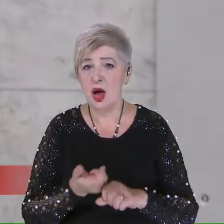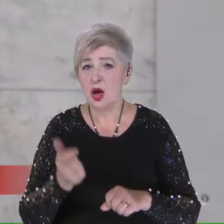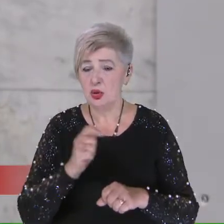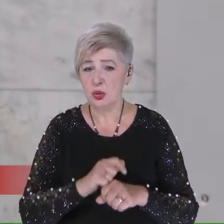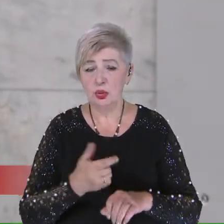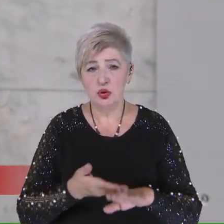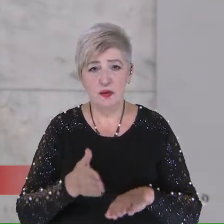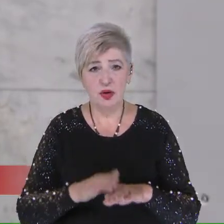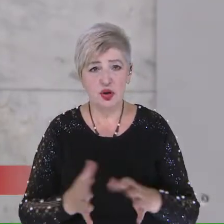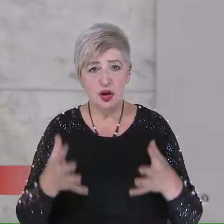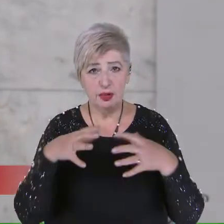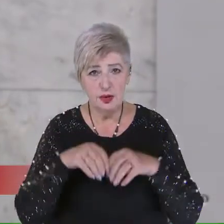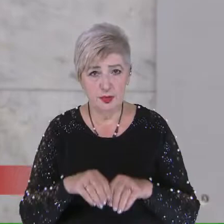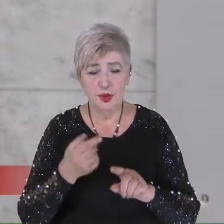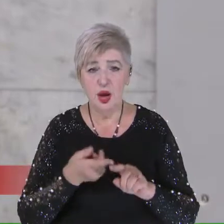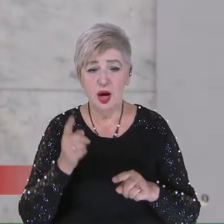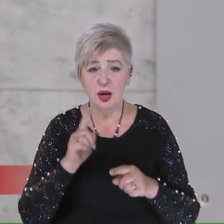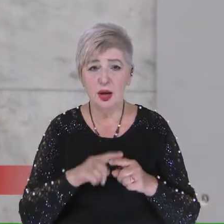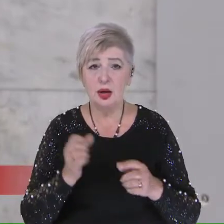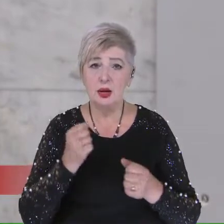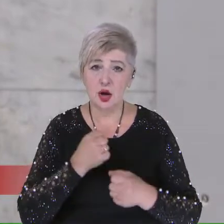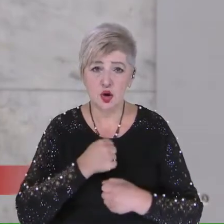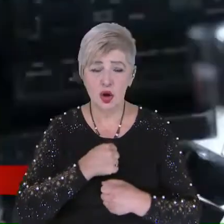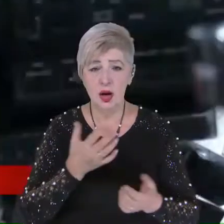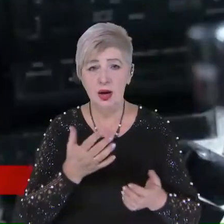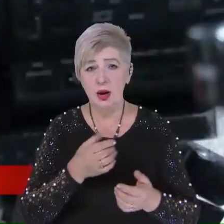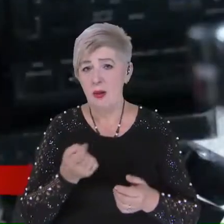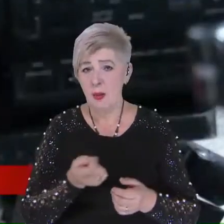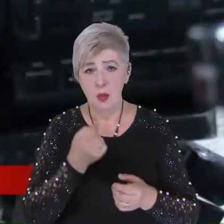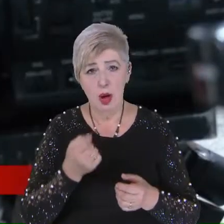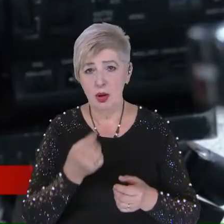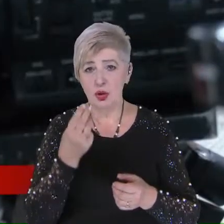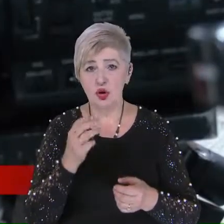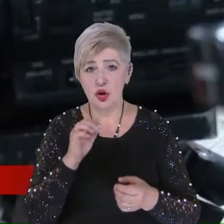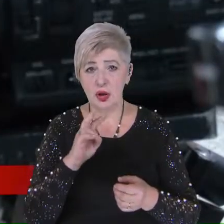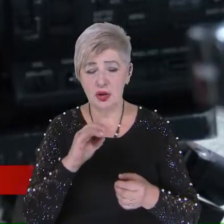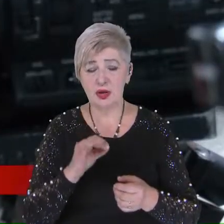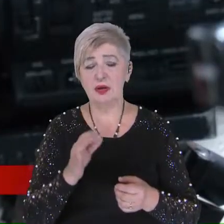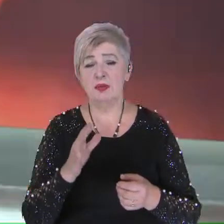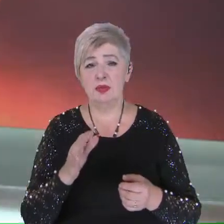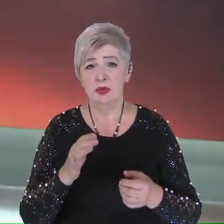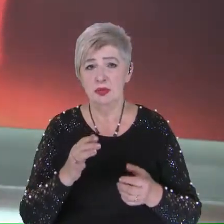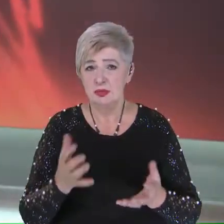симбіоз, який, на жаль, мало шансів заставляє лікарям.